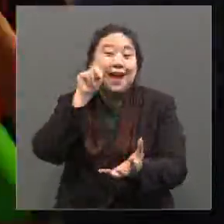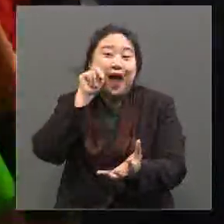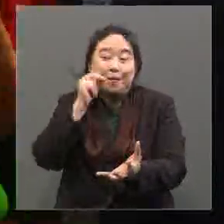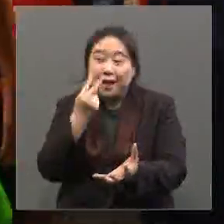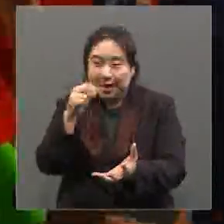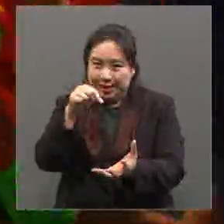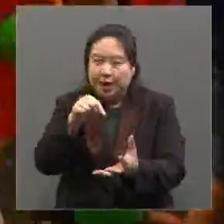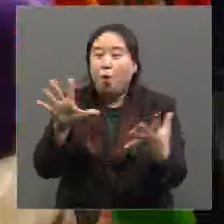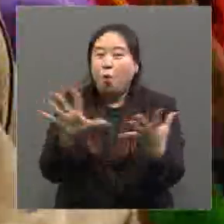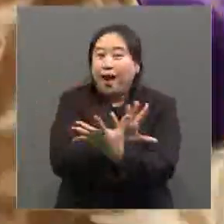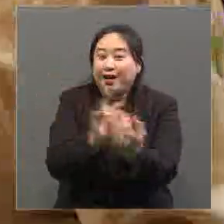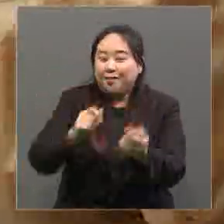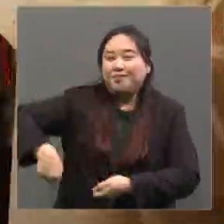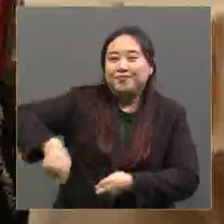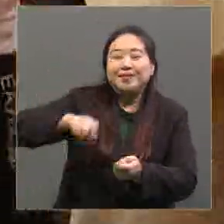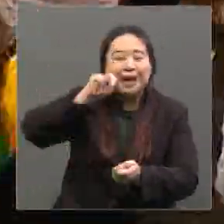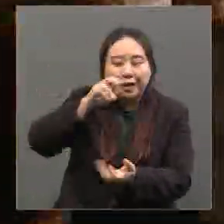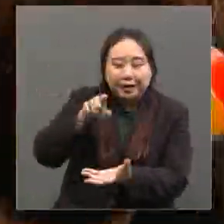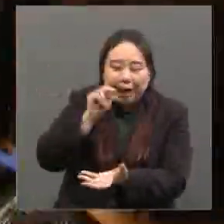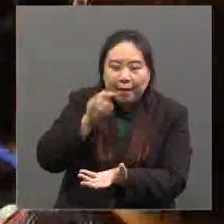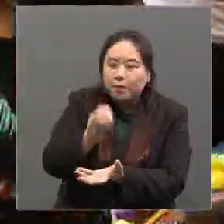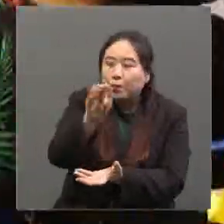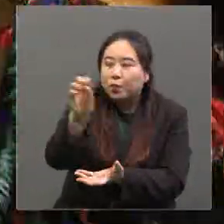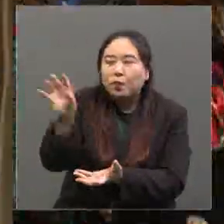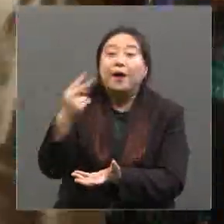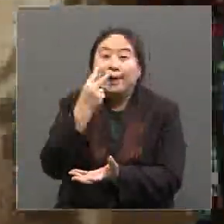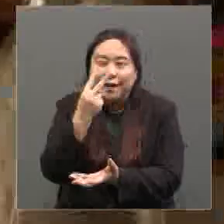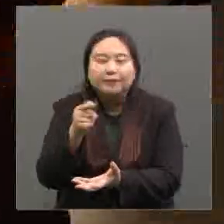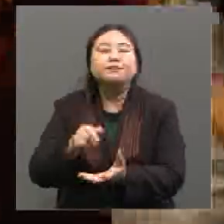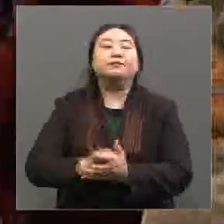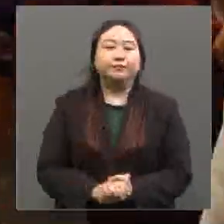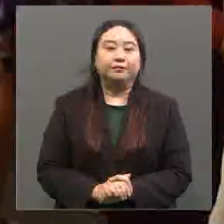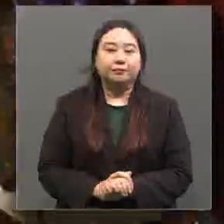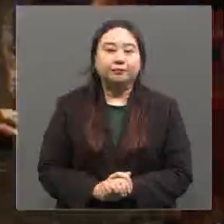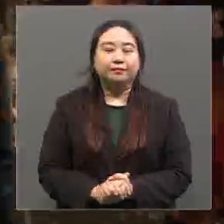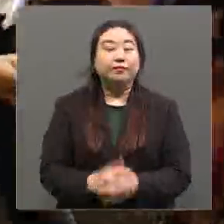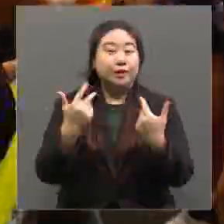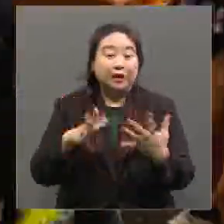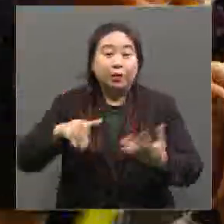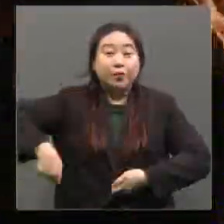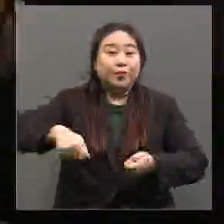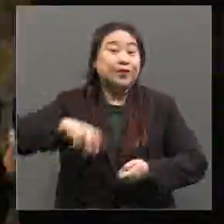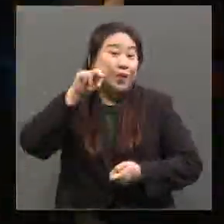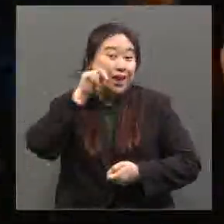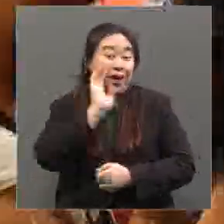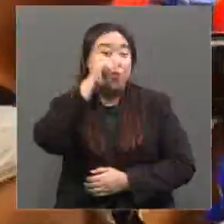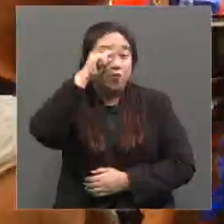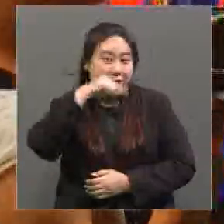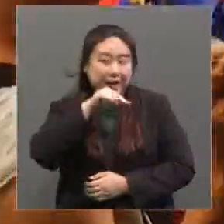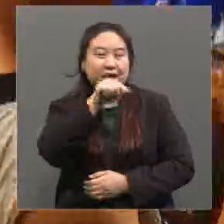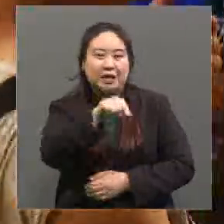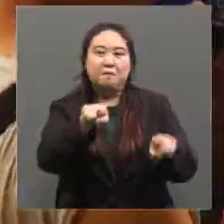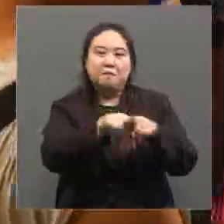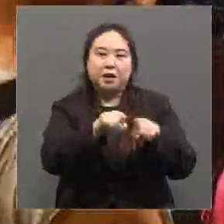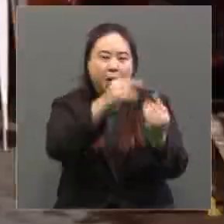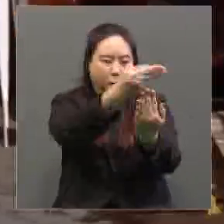ให้เห็นอันนี้คือสนตพได้เห็นคะอ่านะทีนี้สำหรับสงกรานต์ในประเทศไทยนี่ก็ถือเป็นรายการในบัญชี